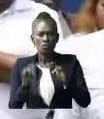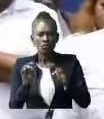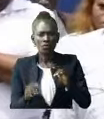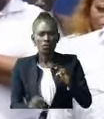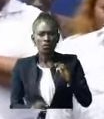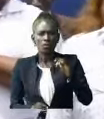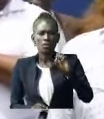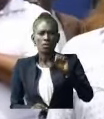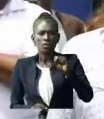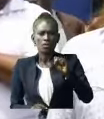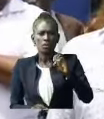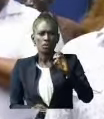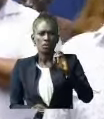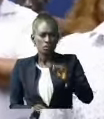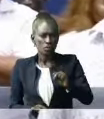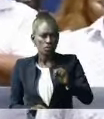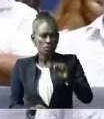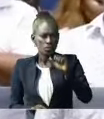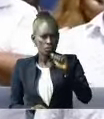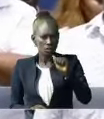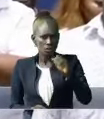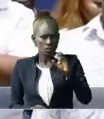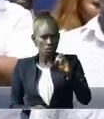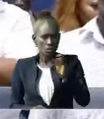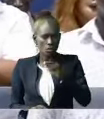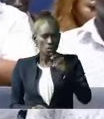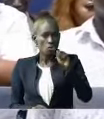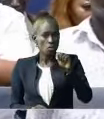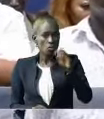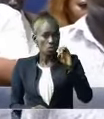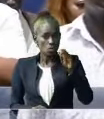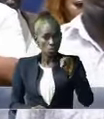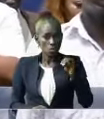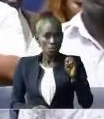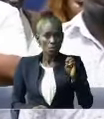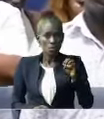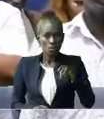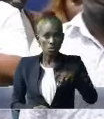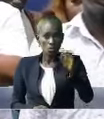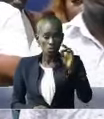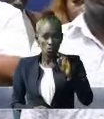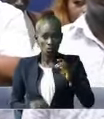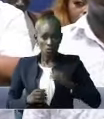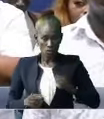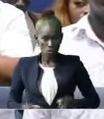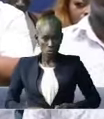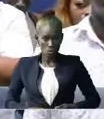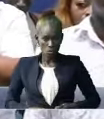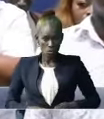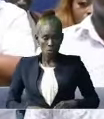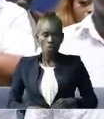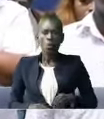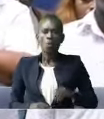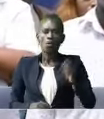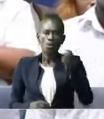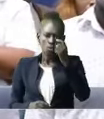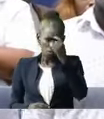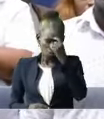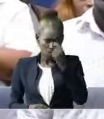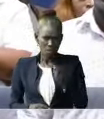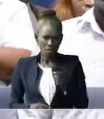sao-toméennes, par les affaires étrangères et par Interpol et par la marine marchande. À l'heure où nous parlons, les autorités ne confirment